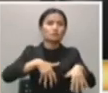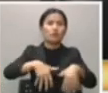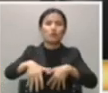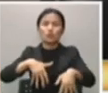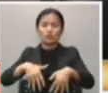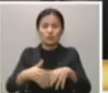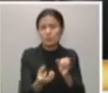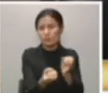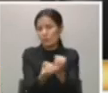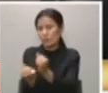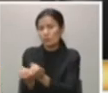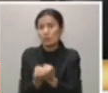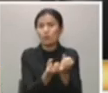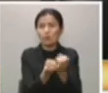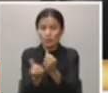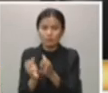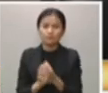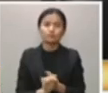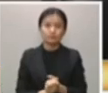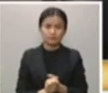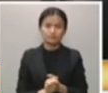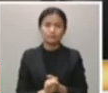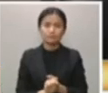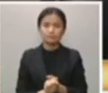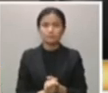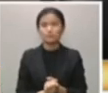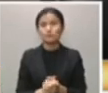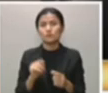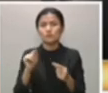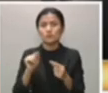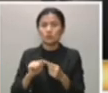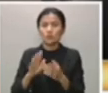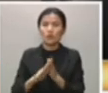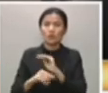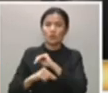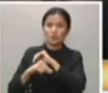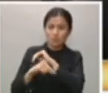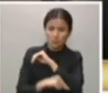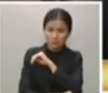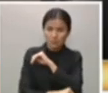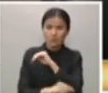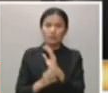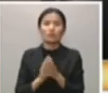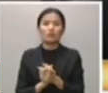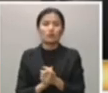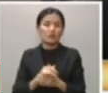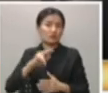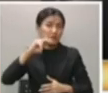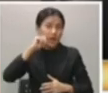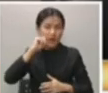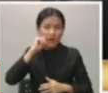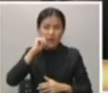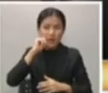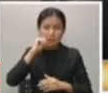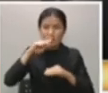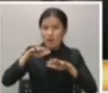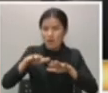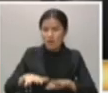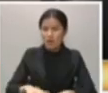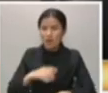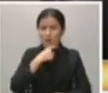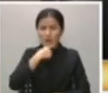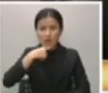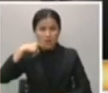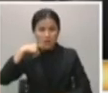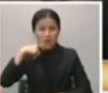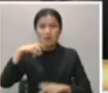างเป็นยุคที่ทุจริตเฟื่องฟูน้ำกำลังจะหมดเขื่อนมวลอากาศเป็นพิษเต็